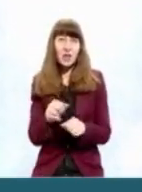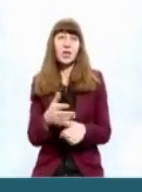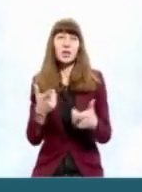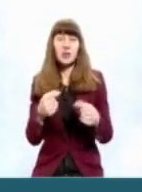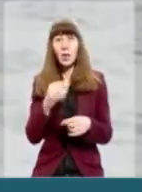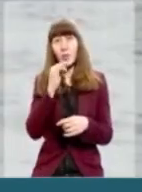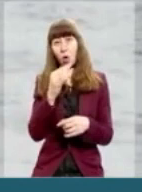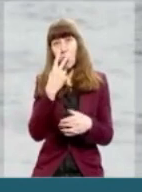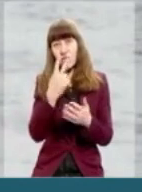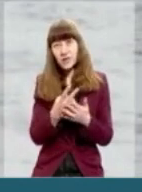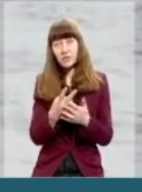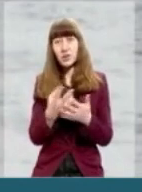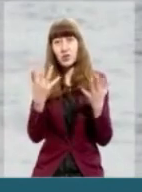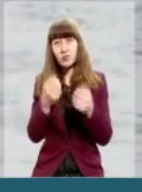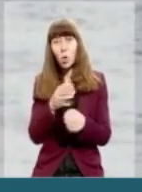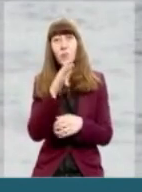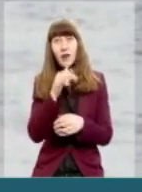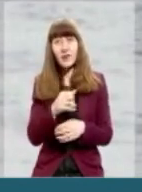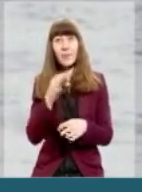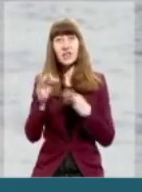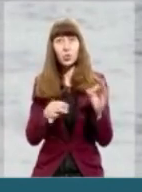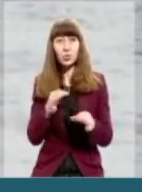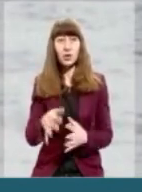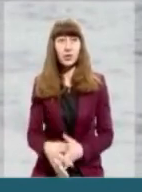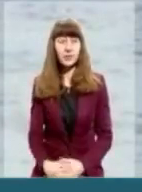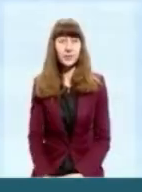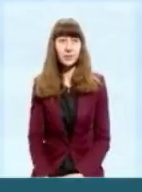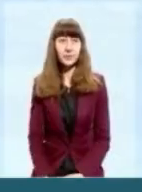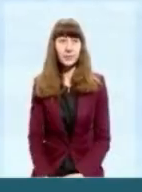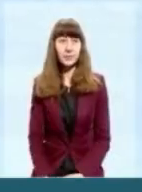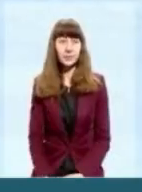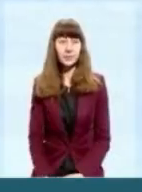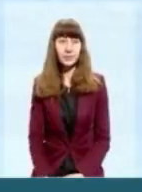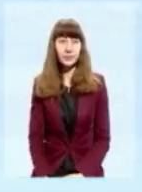видимости или в темное время суток. Алмажан Аманкельдинова, Нурдаулет Абдуахитов, телеканал Кустанай.